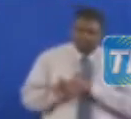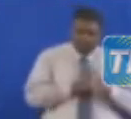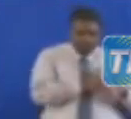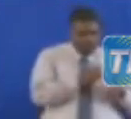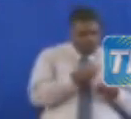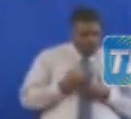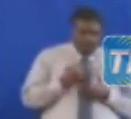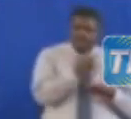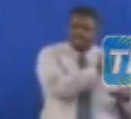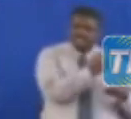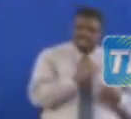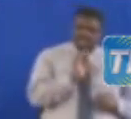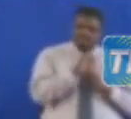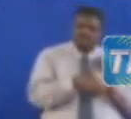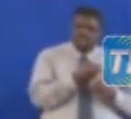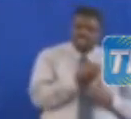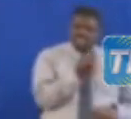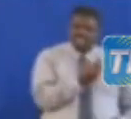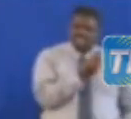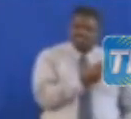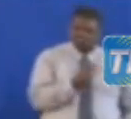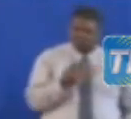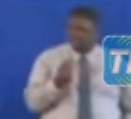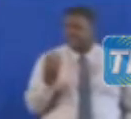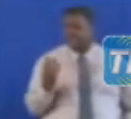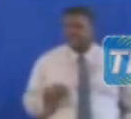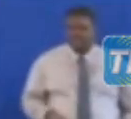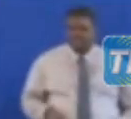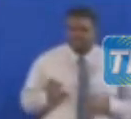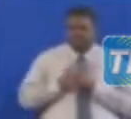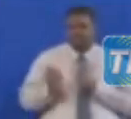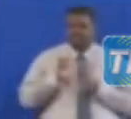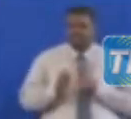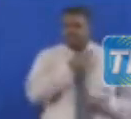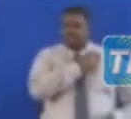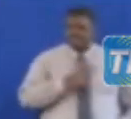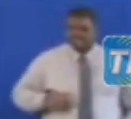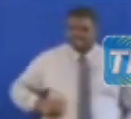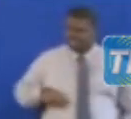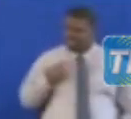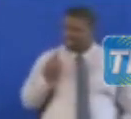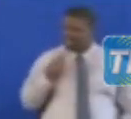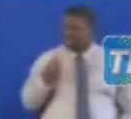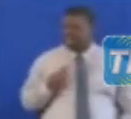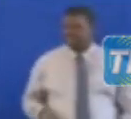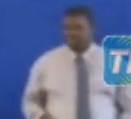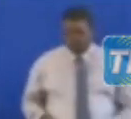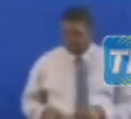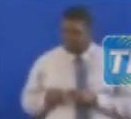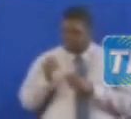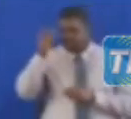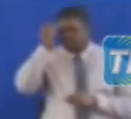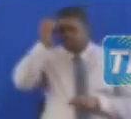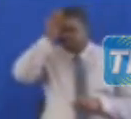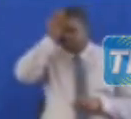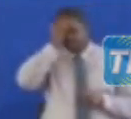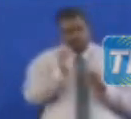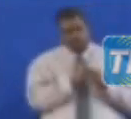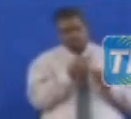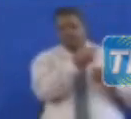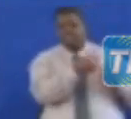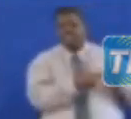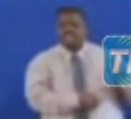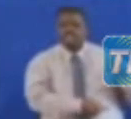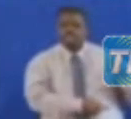na bajeti ya mwaka 2023-2024, ofisi ya Rais Temisemi itazingatia mambo